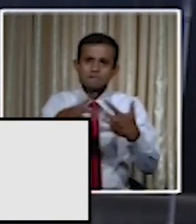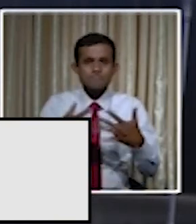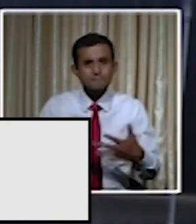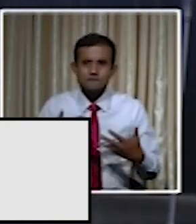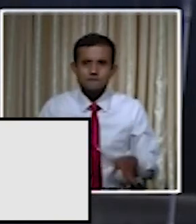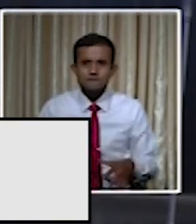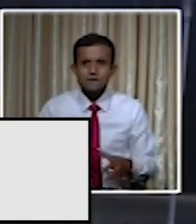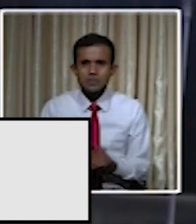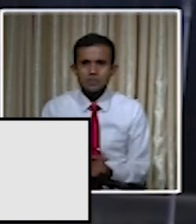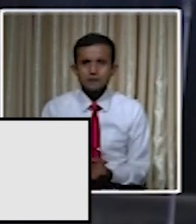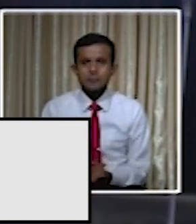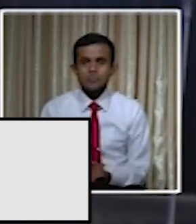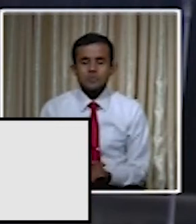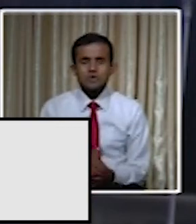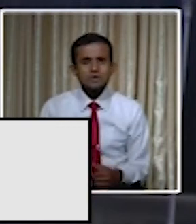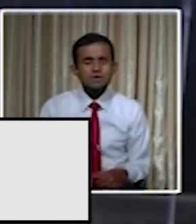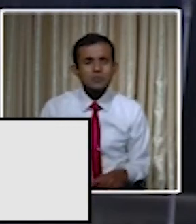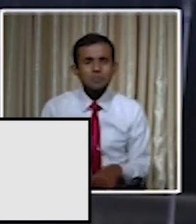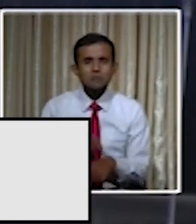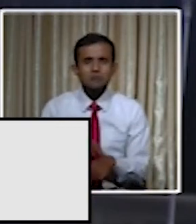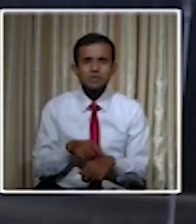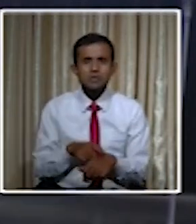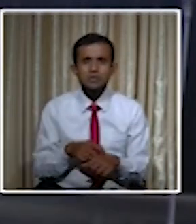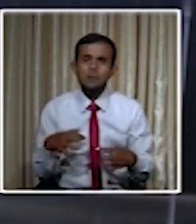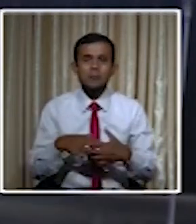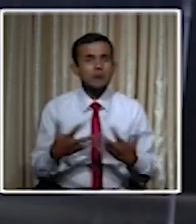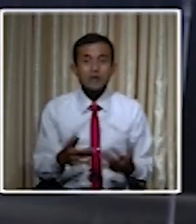एहिंदा दैंग मे सिद्धिनाट कमक नै किने किने मे